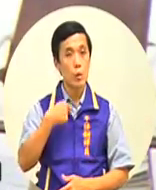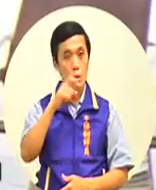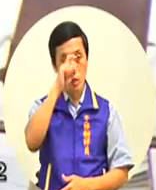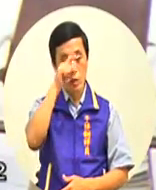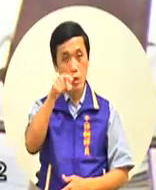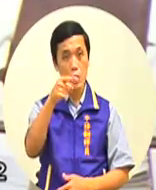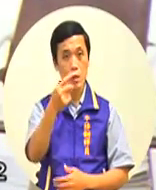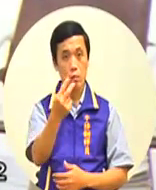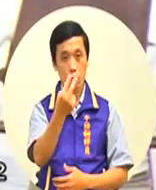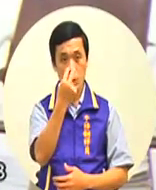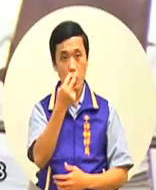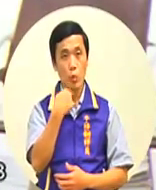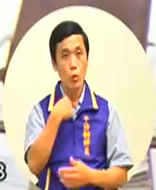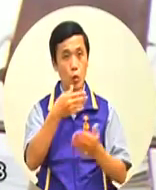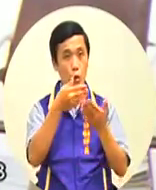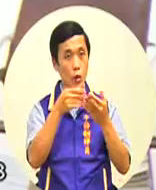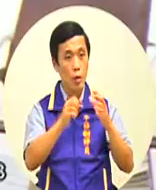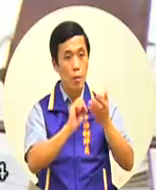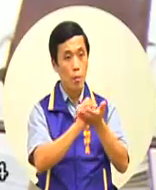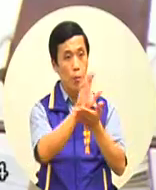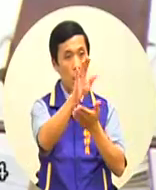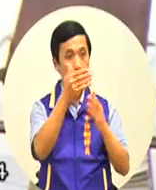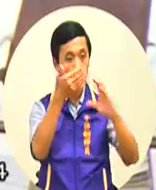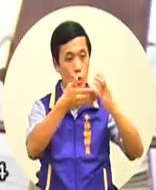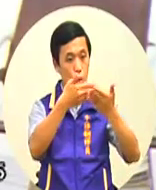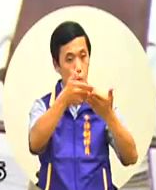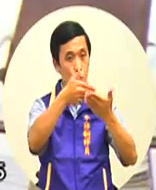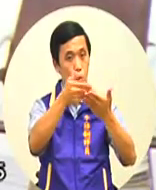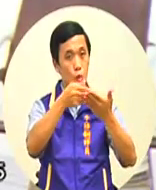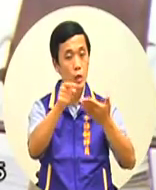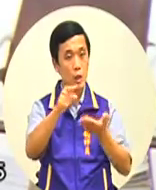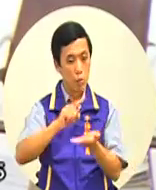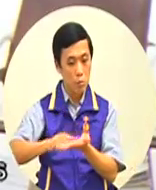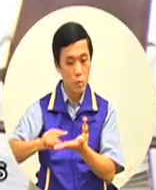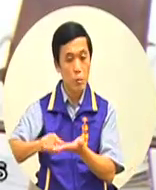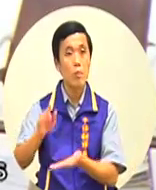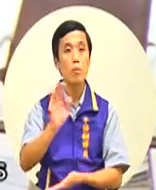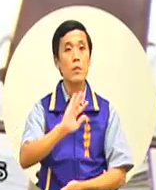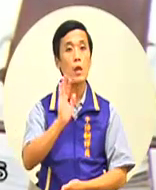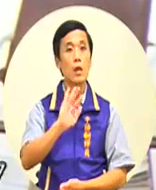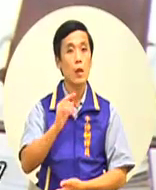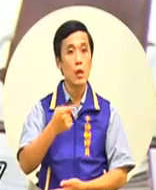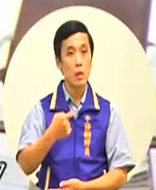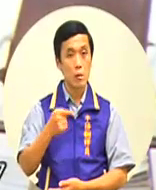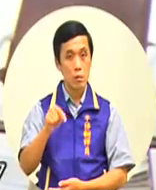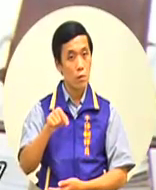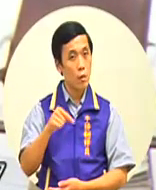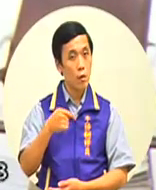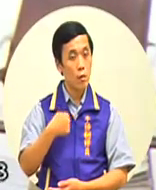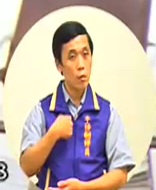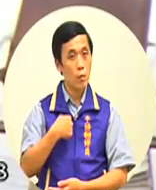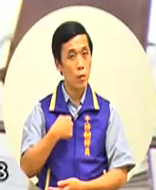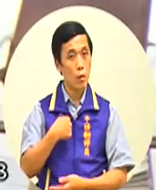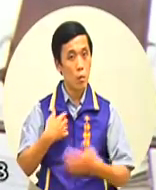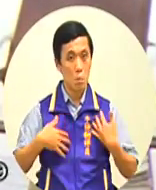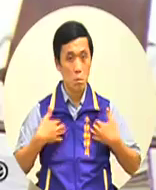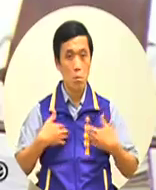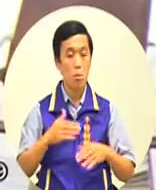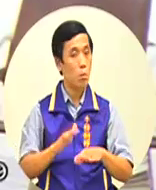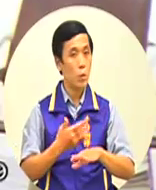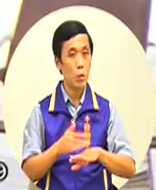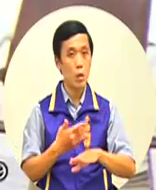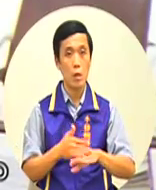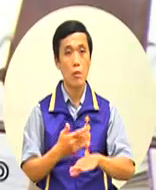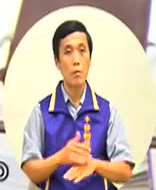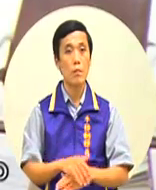我的图说了不要低着你的在滑手机我是这样子我是很不会很高兴我是不